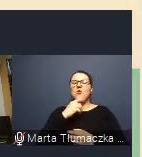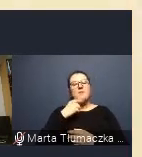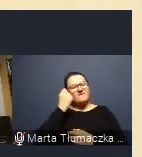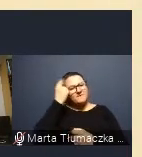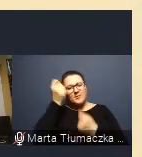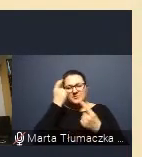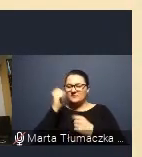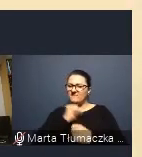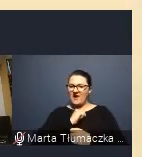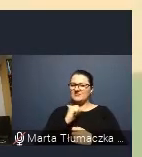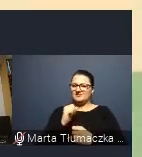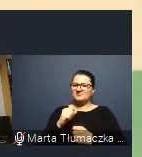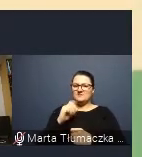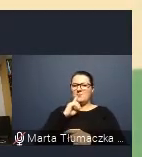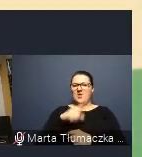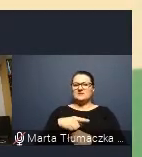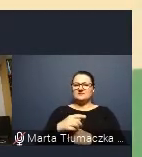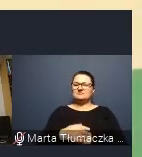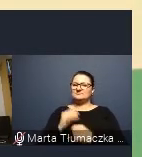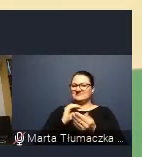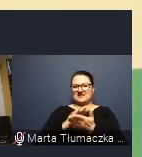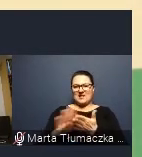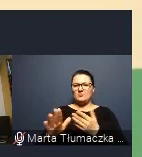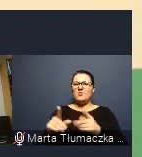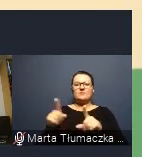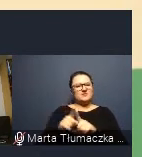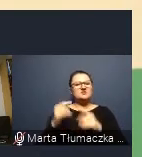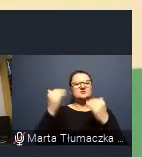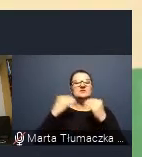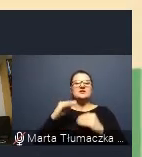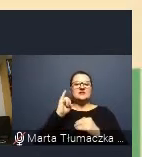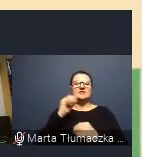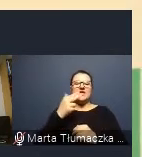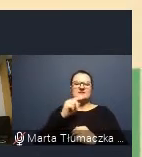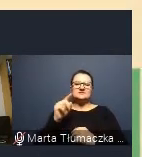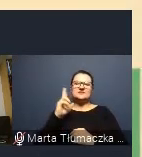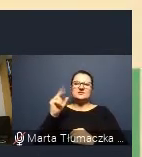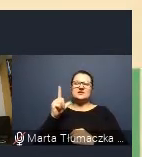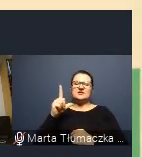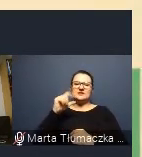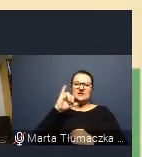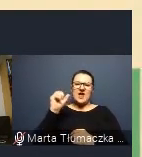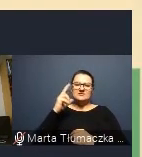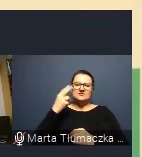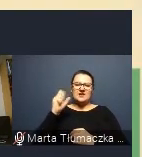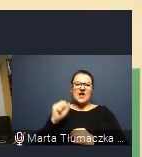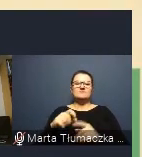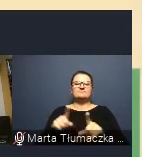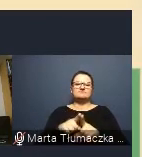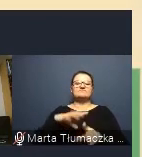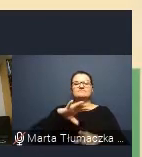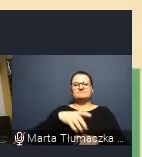się za darmo. Pomoce logopedyczne dla dzieci Ines Kiliańska, grupa terapia mowy i komunikacji